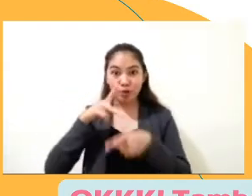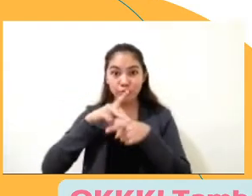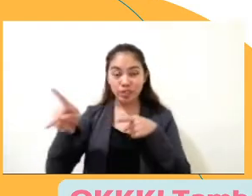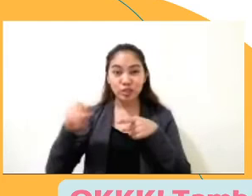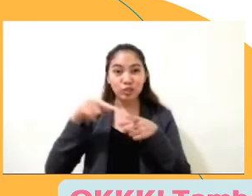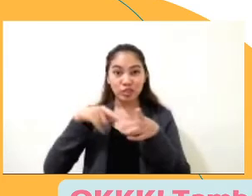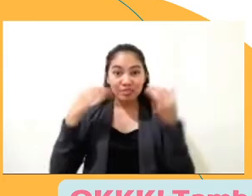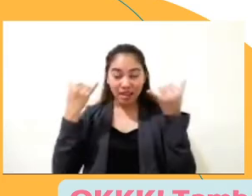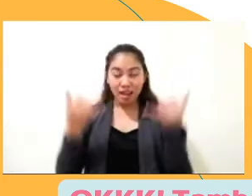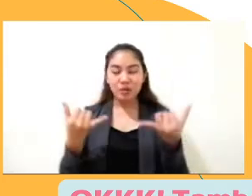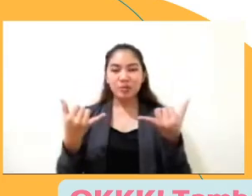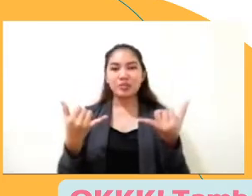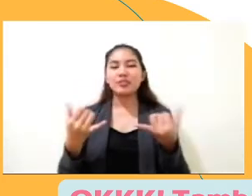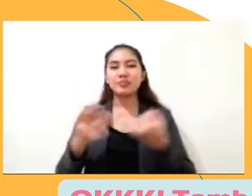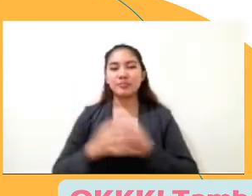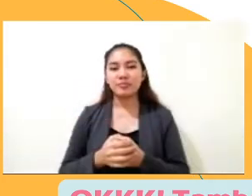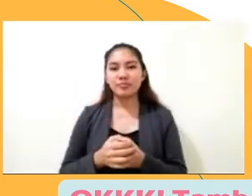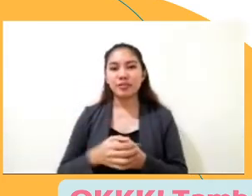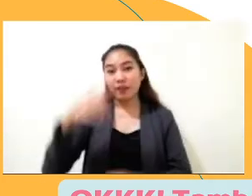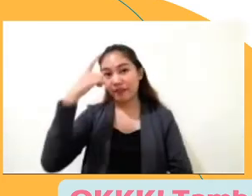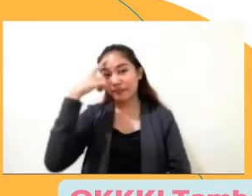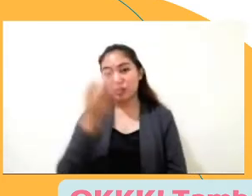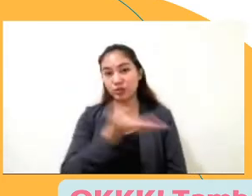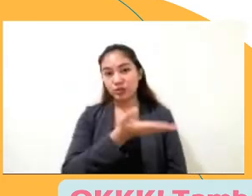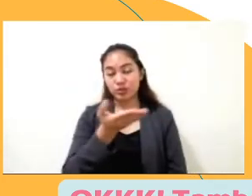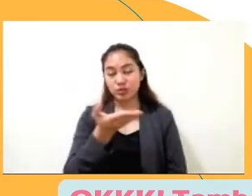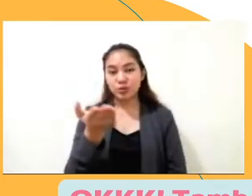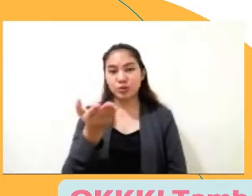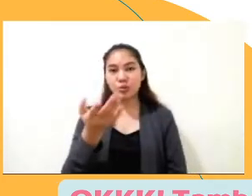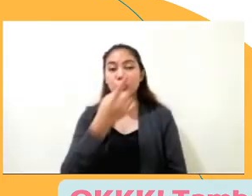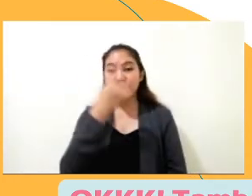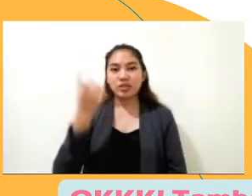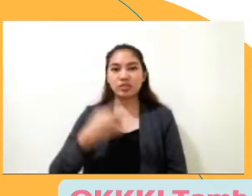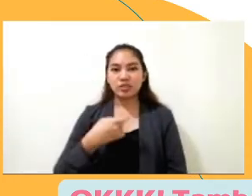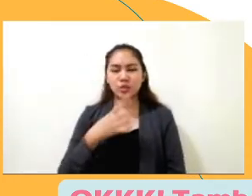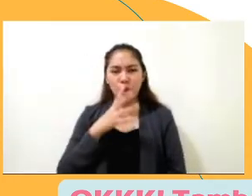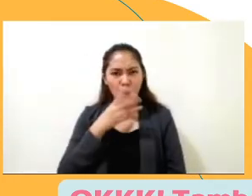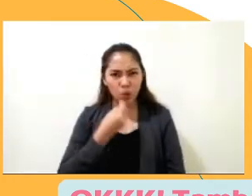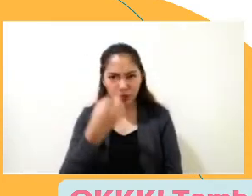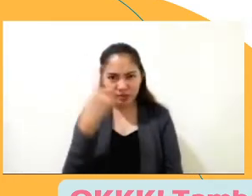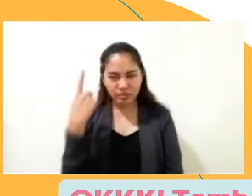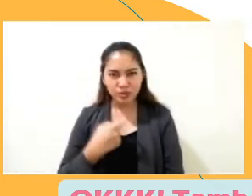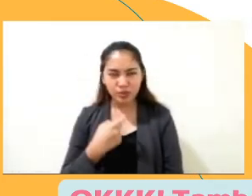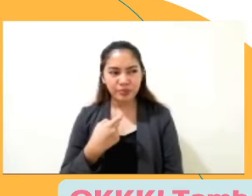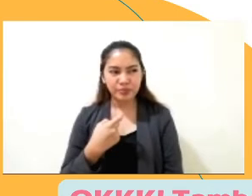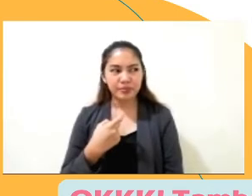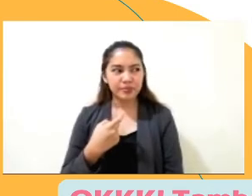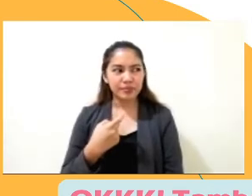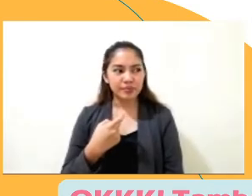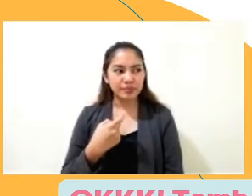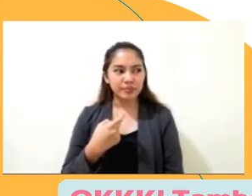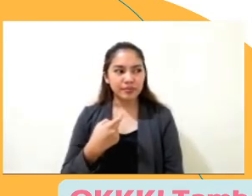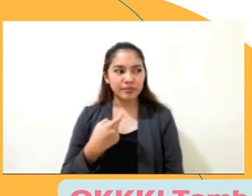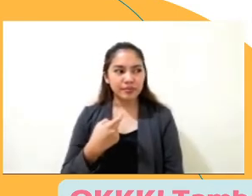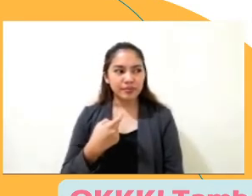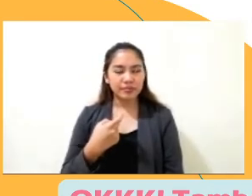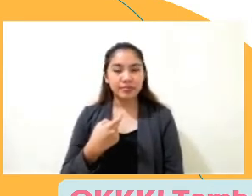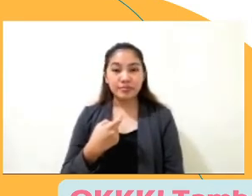So, para dito sa nagtanong, sino nga ba yung nagtanong? Si? Okay, yung iba yung nagtanong sa atin